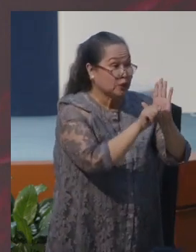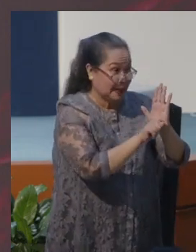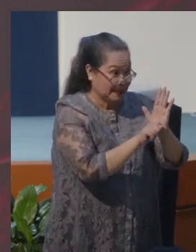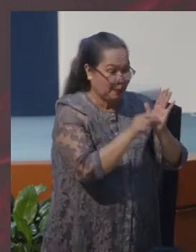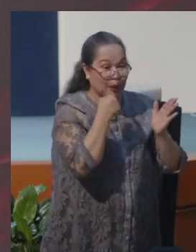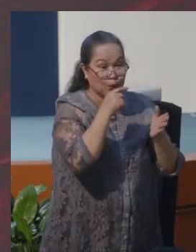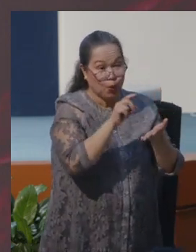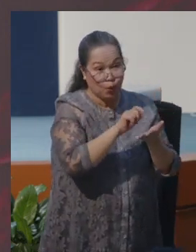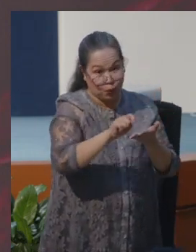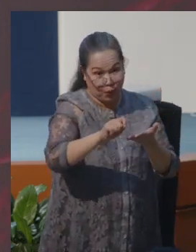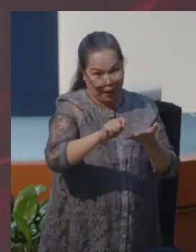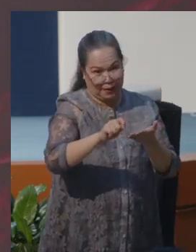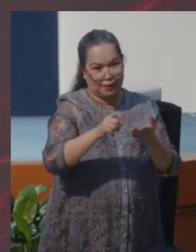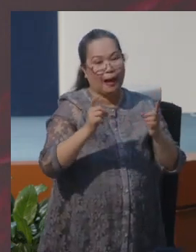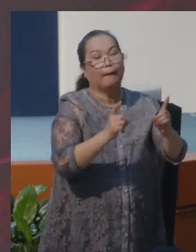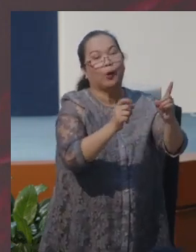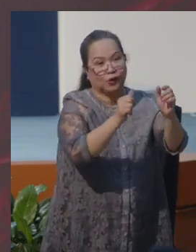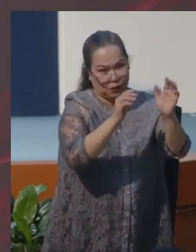books.